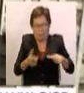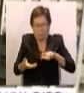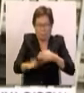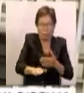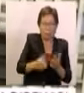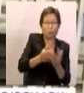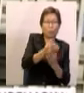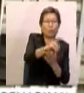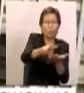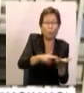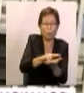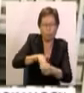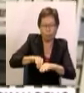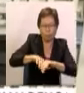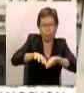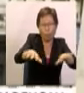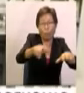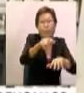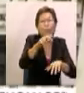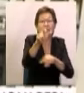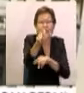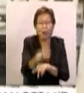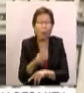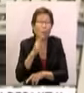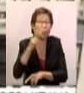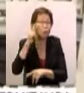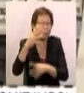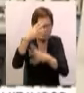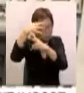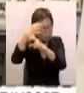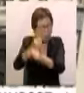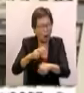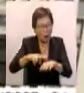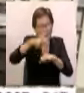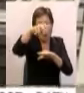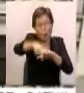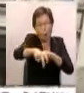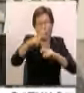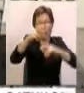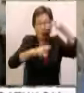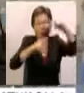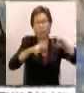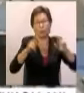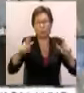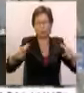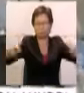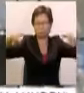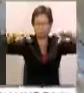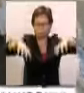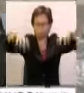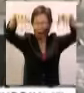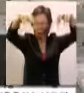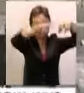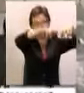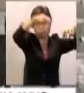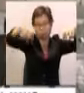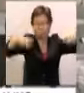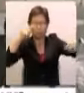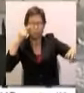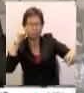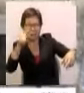Menerusi video yang tular, salah seorang remaja nekat membuat lompatan parkour antara dua buah bangunan tinggi,